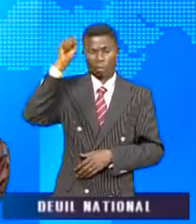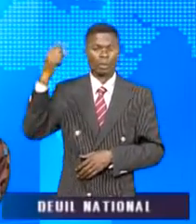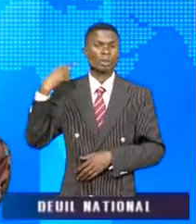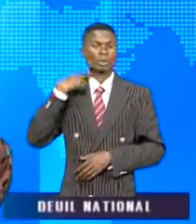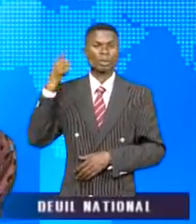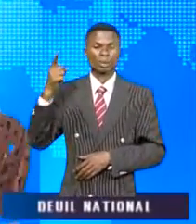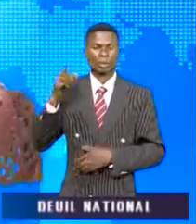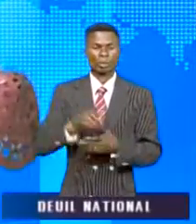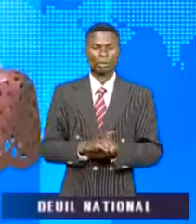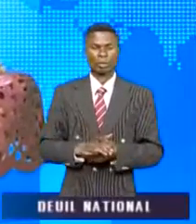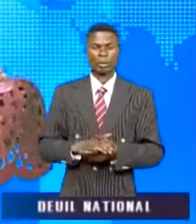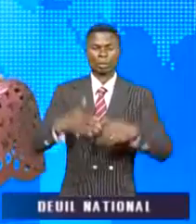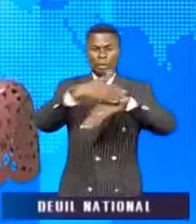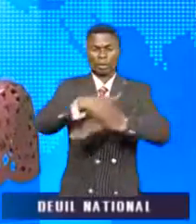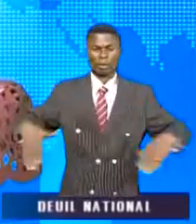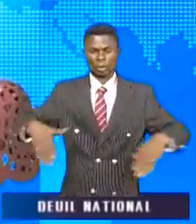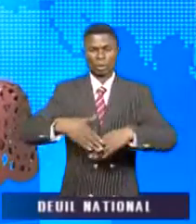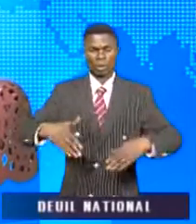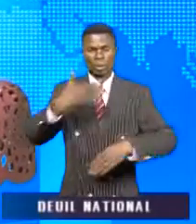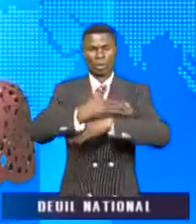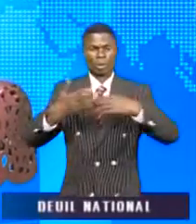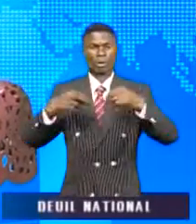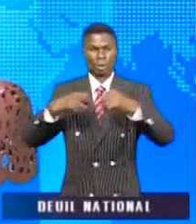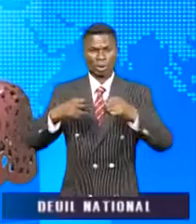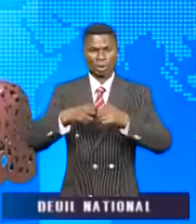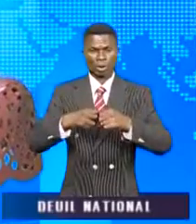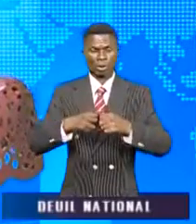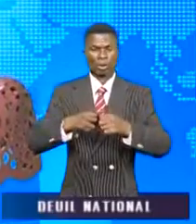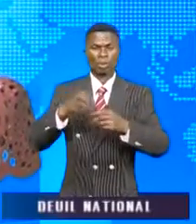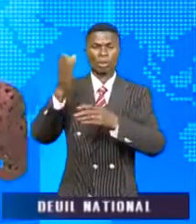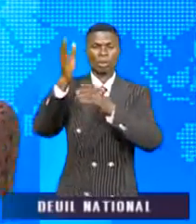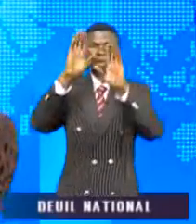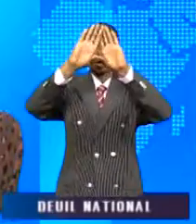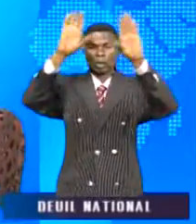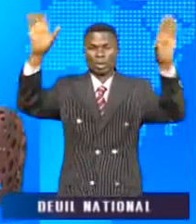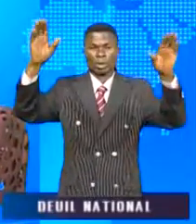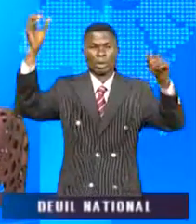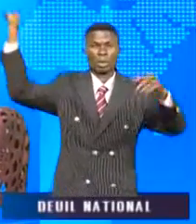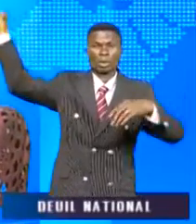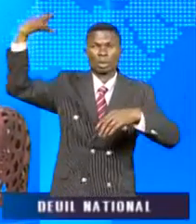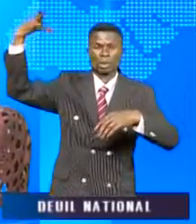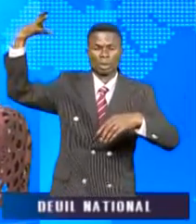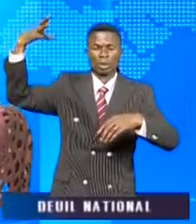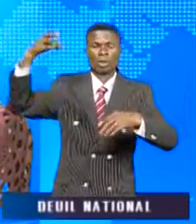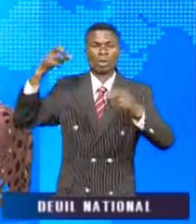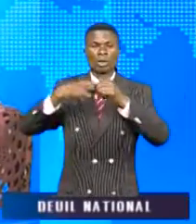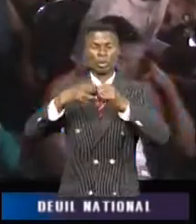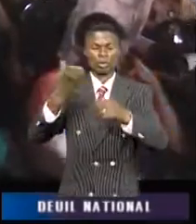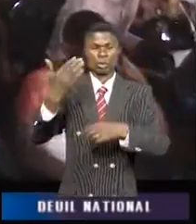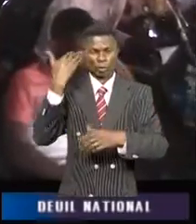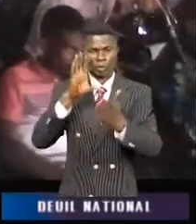les micro-barrages viennent d'être installés, mais aussi les panneaux à lampes solaires. Les détails avec Anastasie Dumbo.